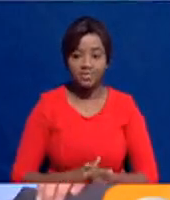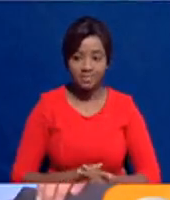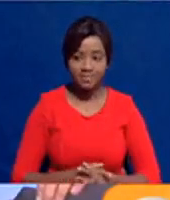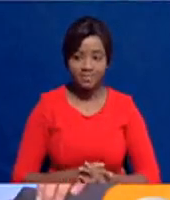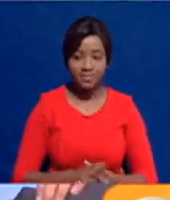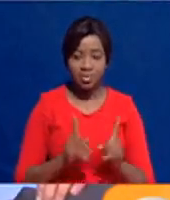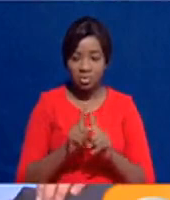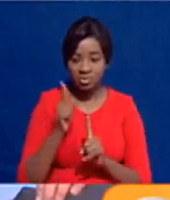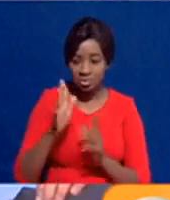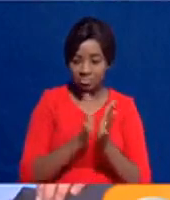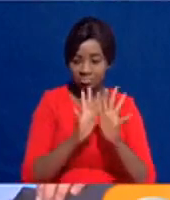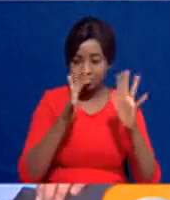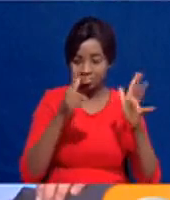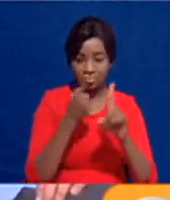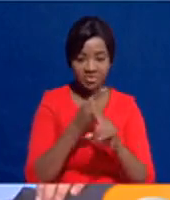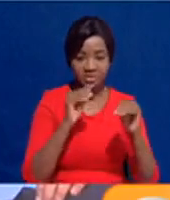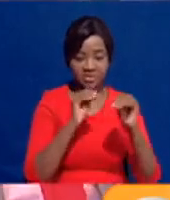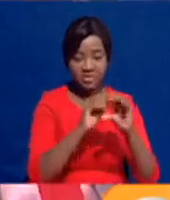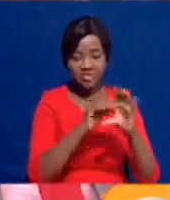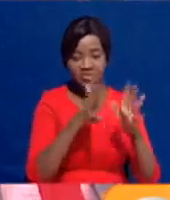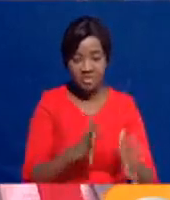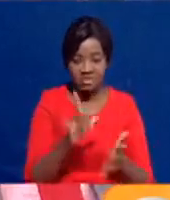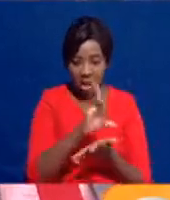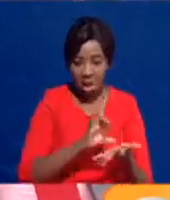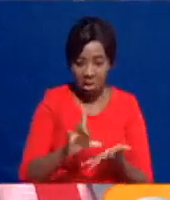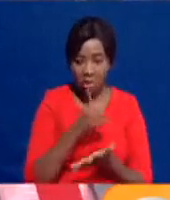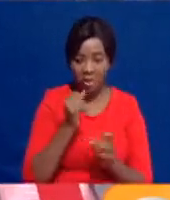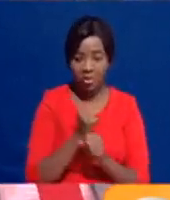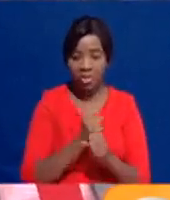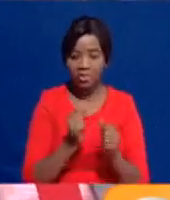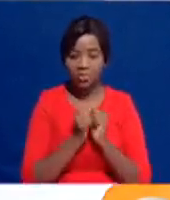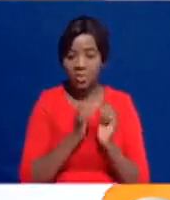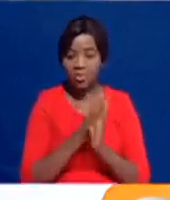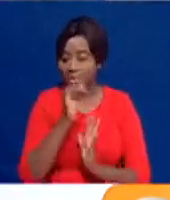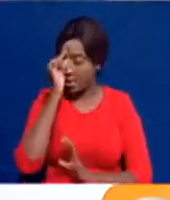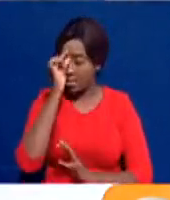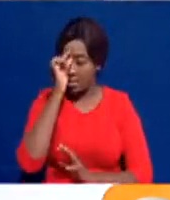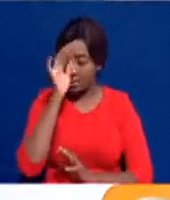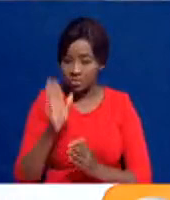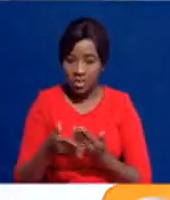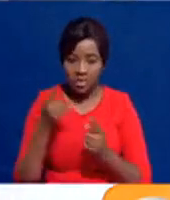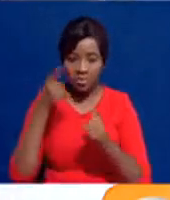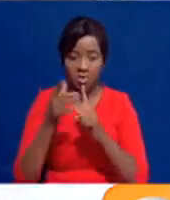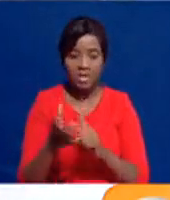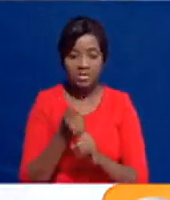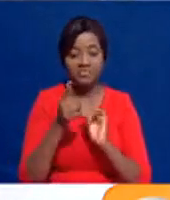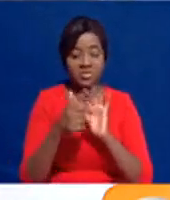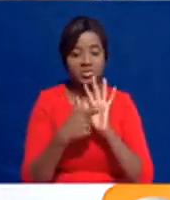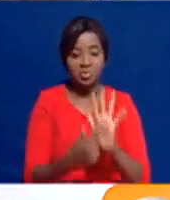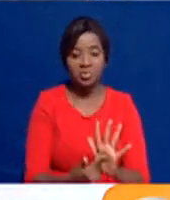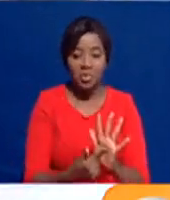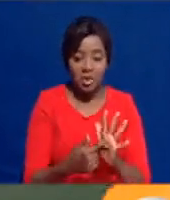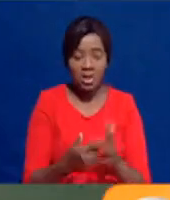akitoa kongole kwa wawekezaji kutoka nchini ambao wameshirikiana na serikali akisema hili ni kuonyesha uzalendo.